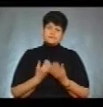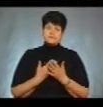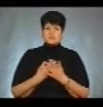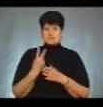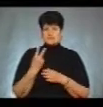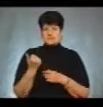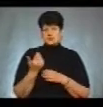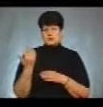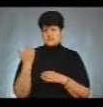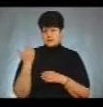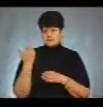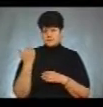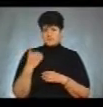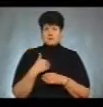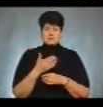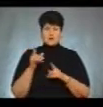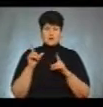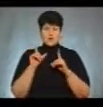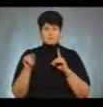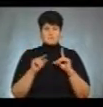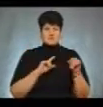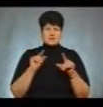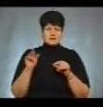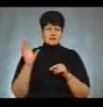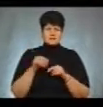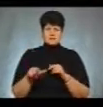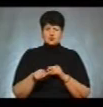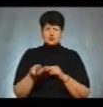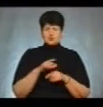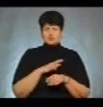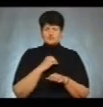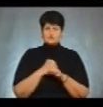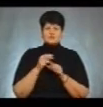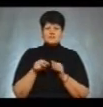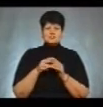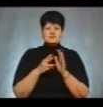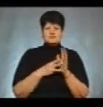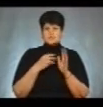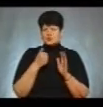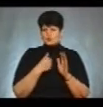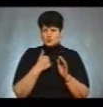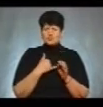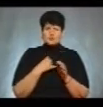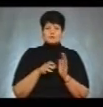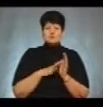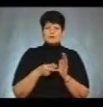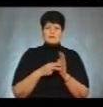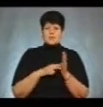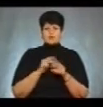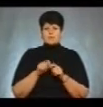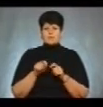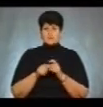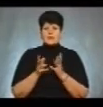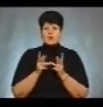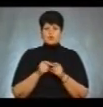два назад, ми об'їхали всі дороги, які були зроблені в 2018 році. У нас була планова перевірка